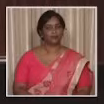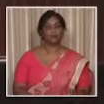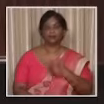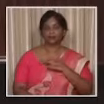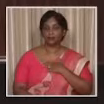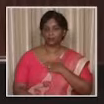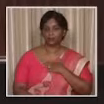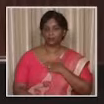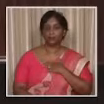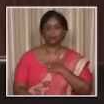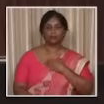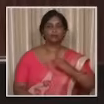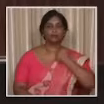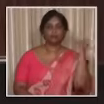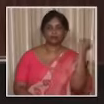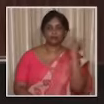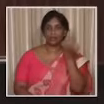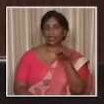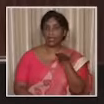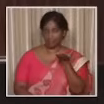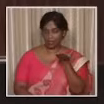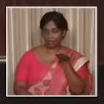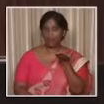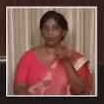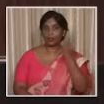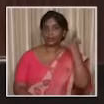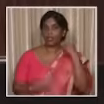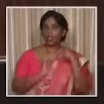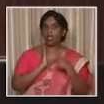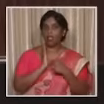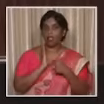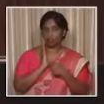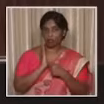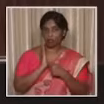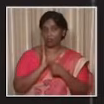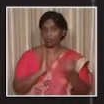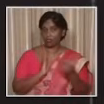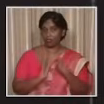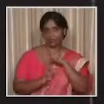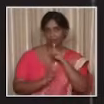Mama katawak illuwe giya angaharuwada dine indala.